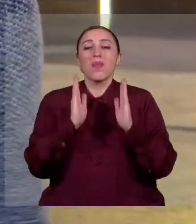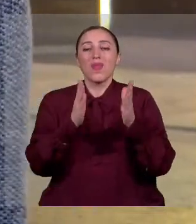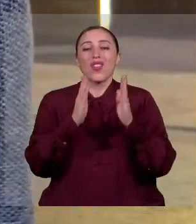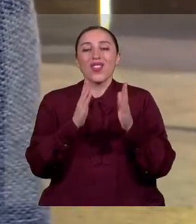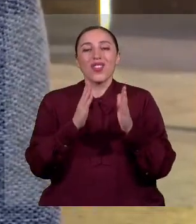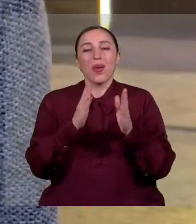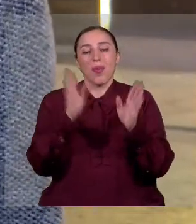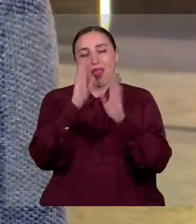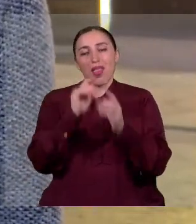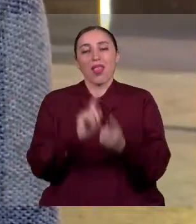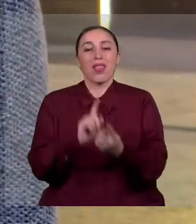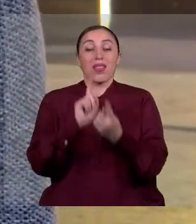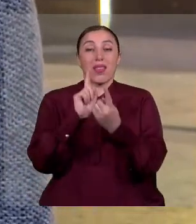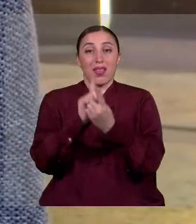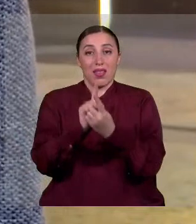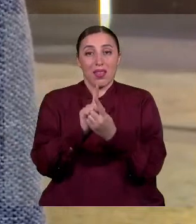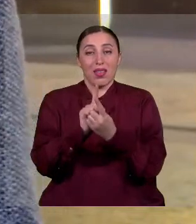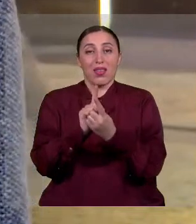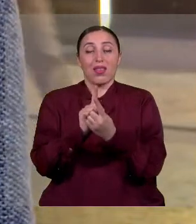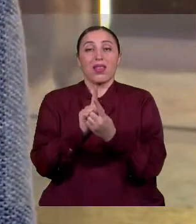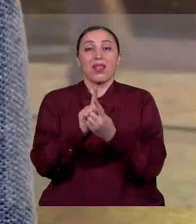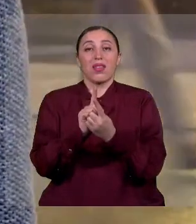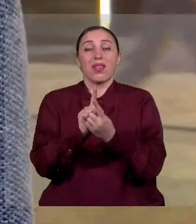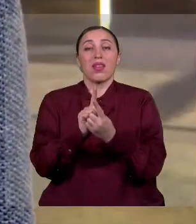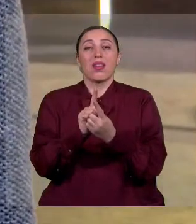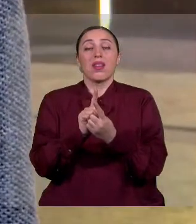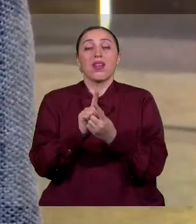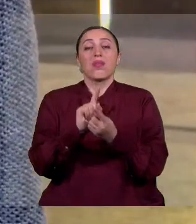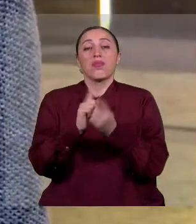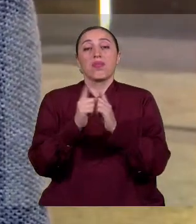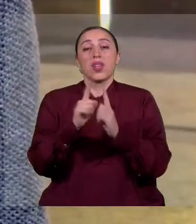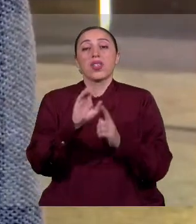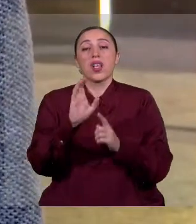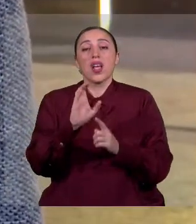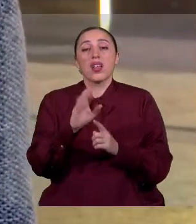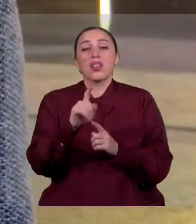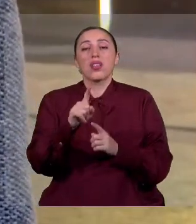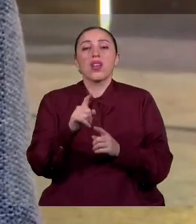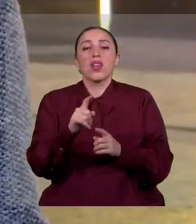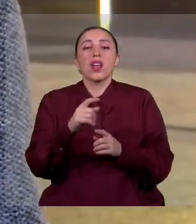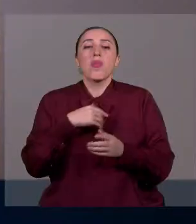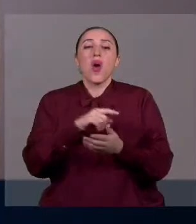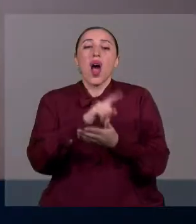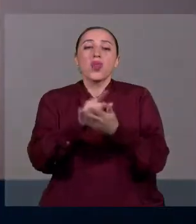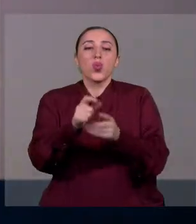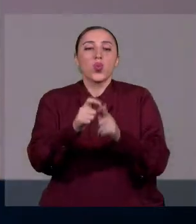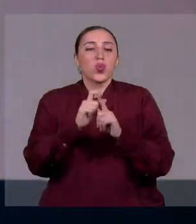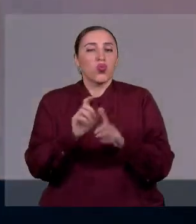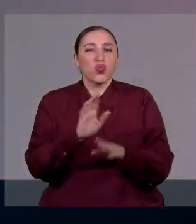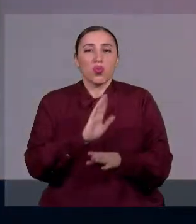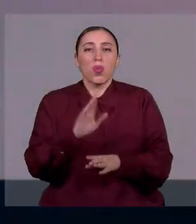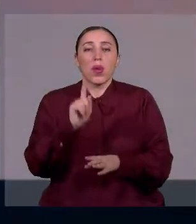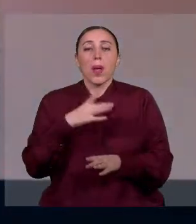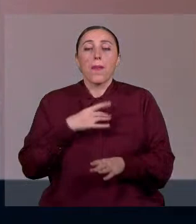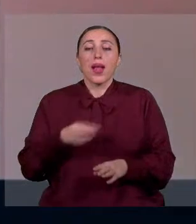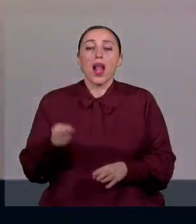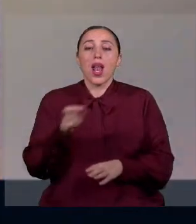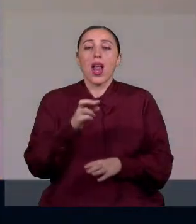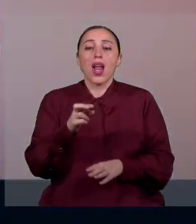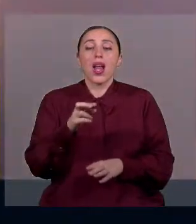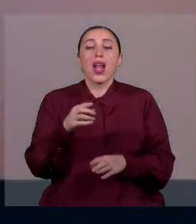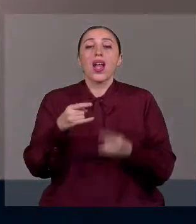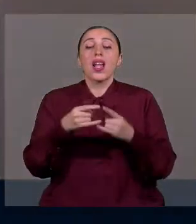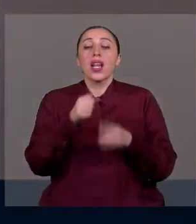նրան պարզապես պատահաբար տեսանք, նա չպատասխանեց մեր հարցին, բայց բելարուսական հեռուստաընկերության